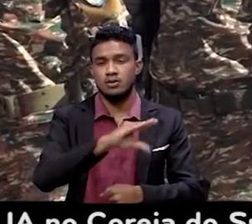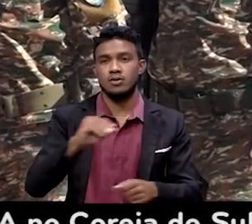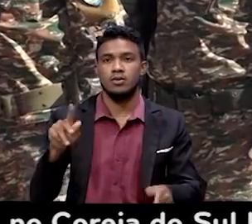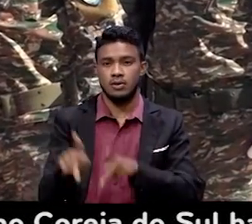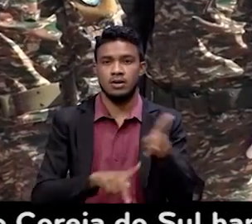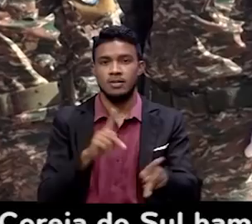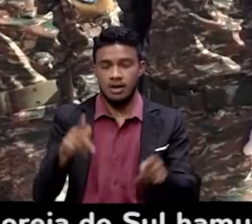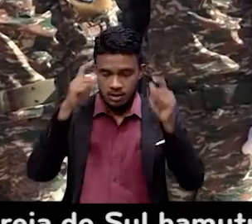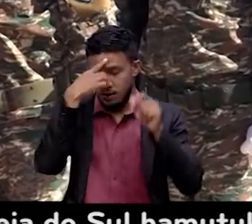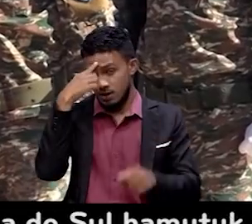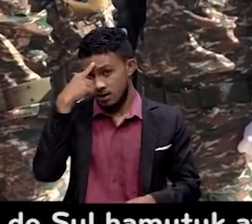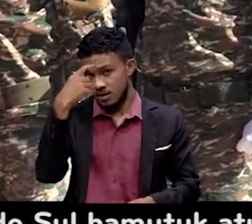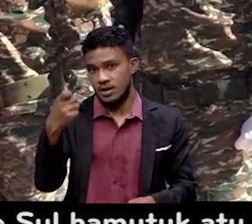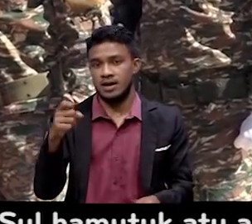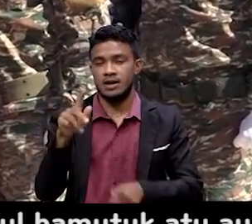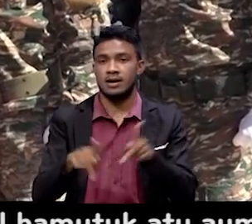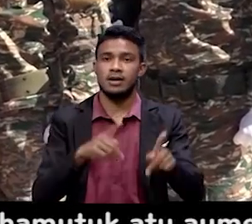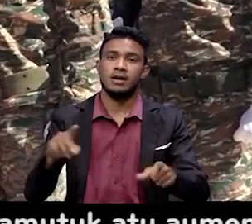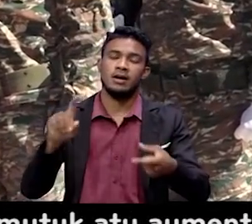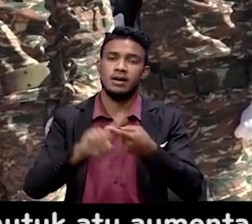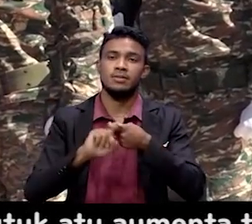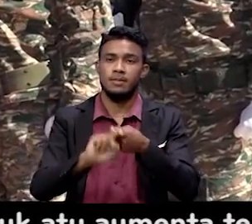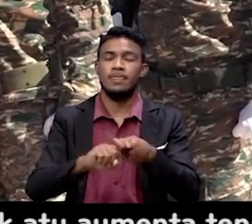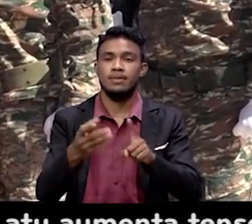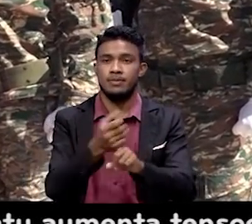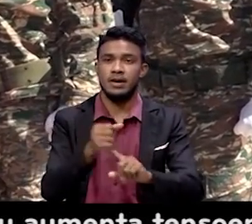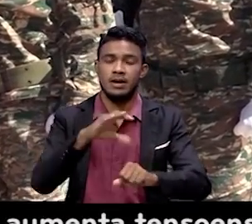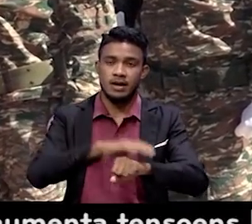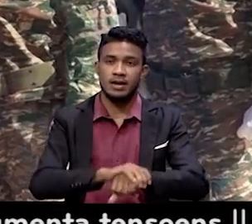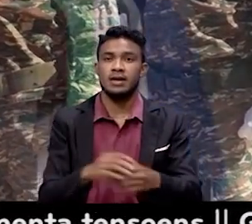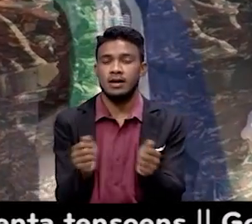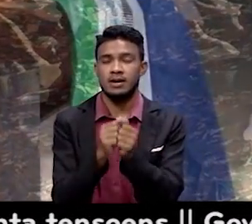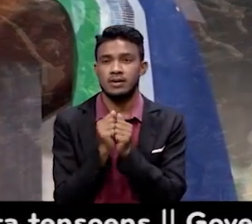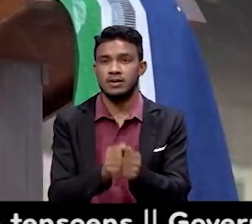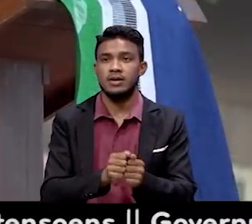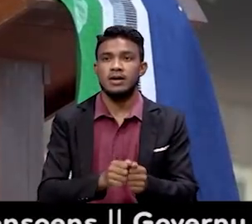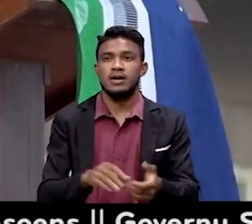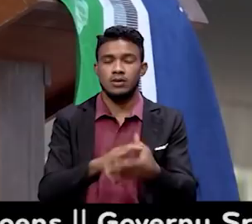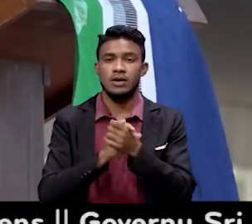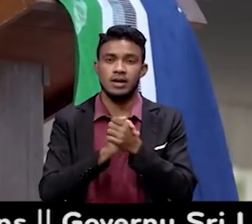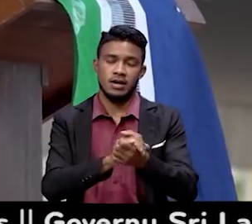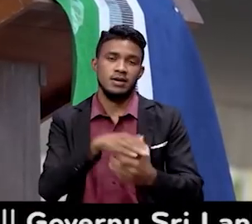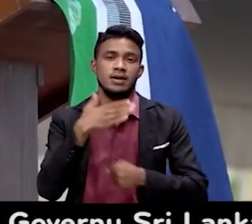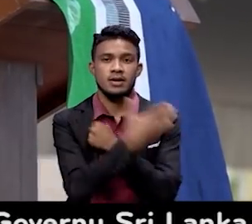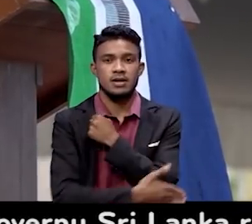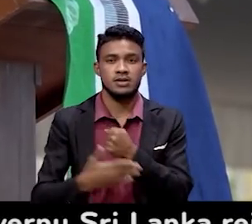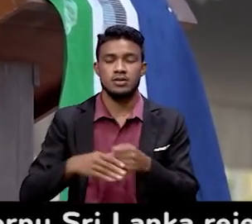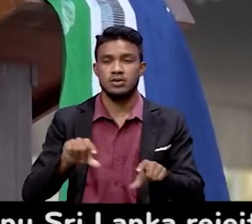Tamba ne, tem que carmete em princípio militar, o de assegura a estabilidade na nação união, russo grupo